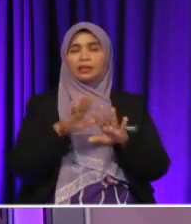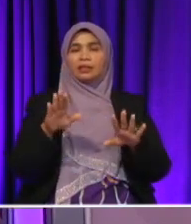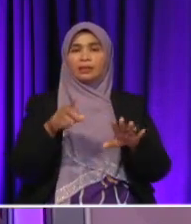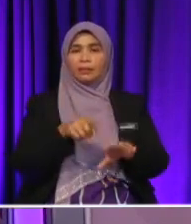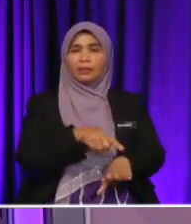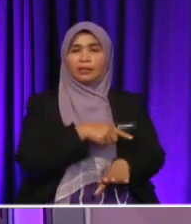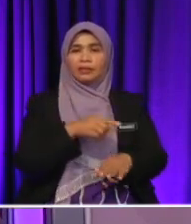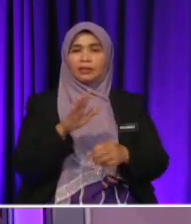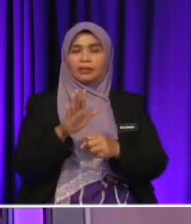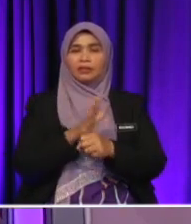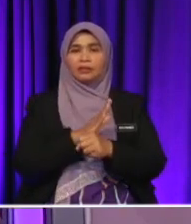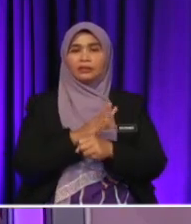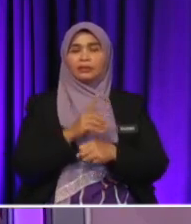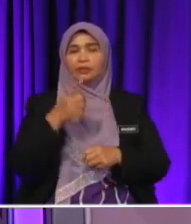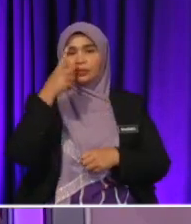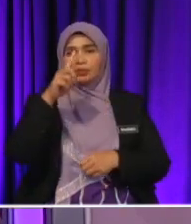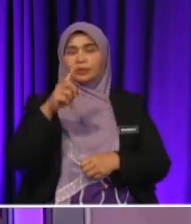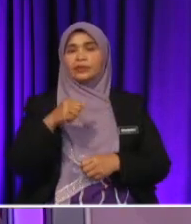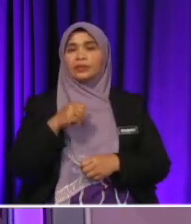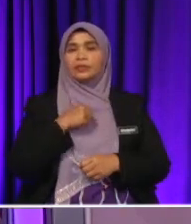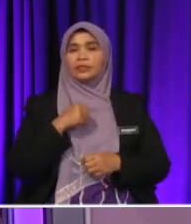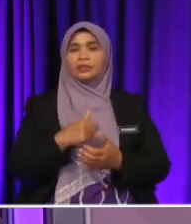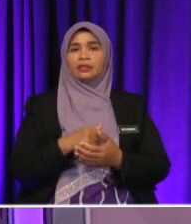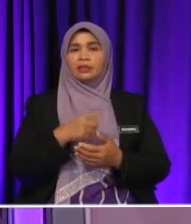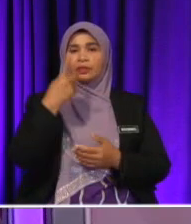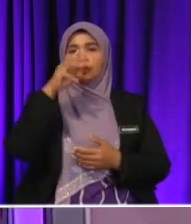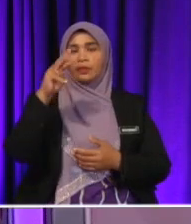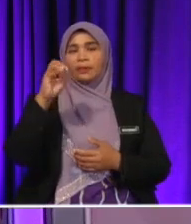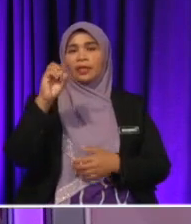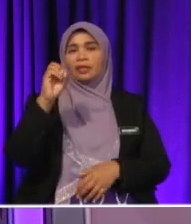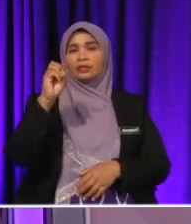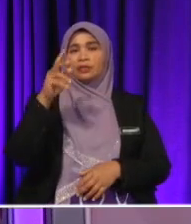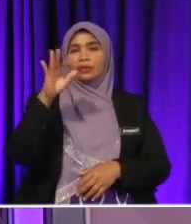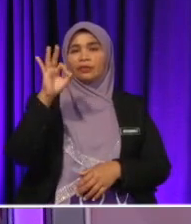cukup untuk dia oke itu adalah untuk besok